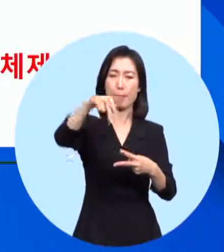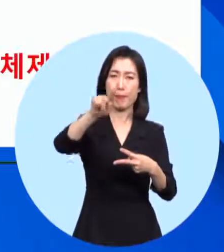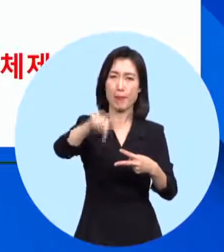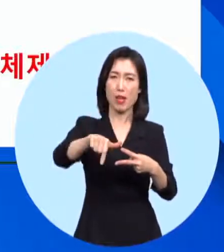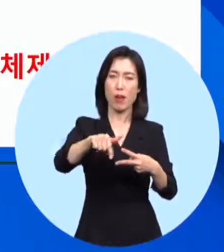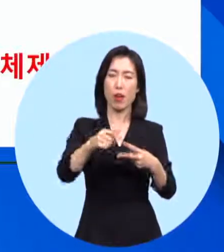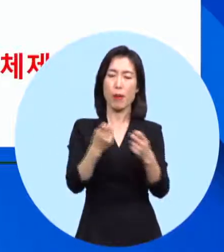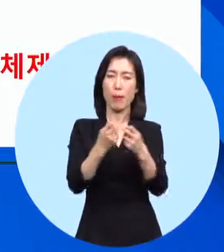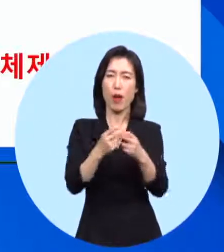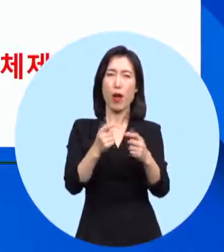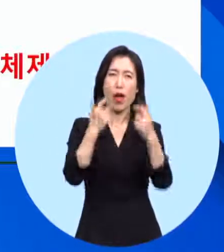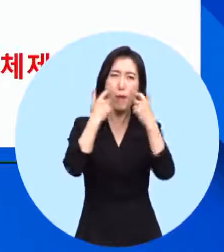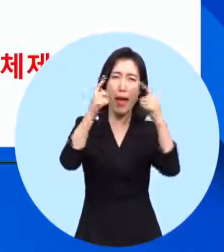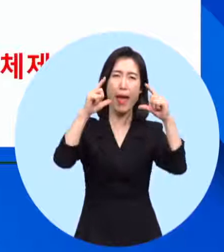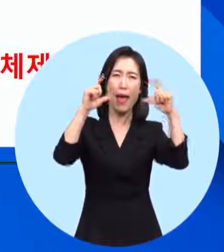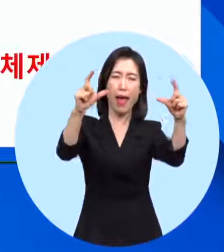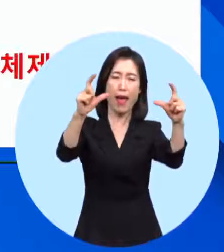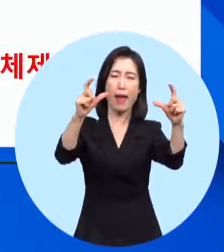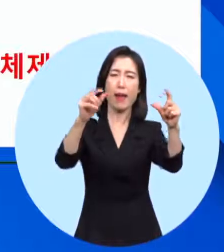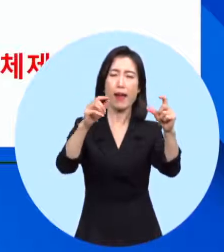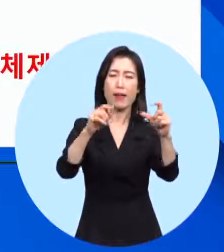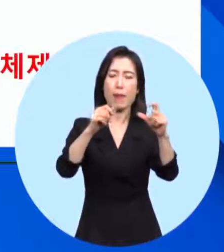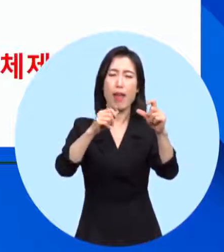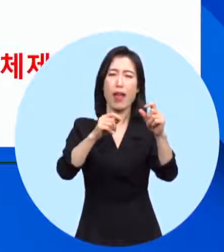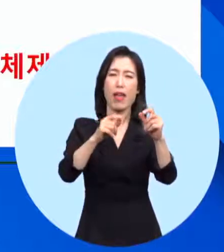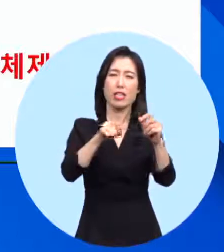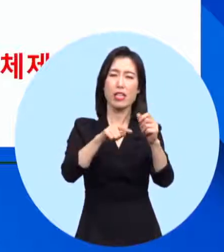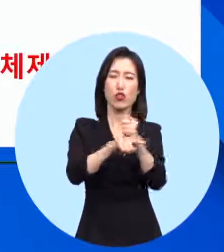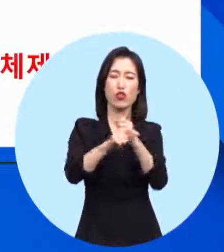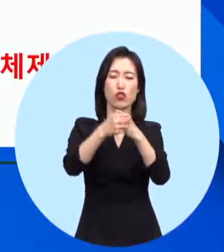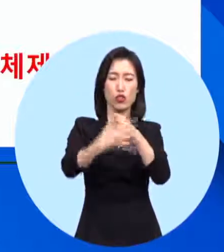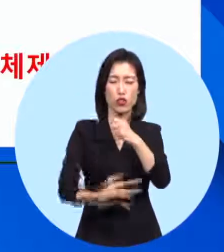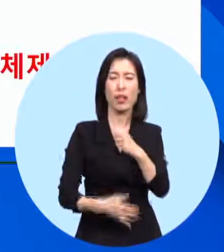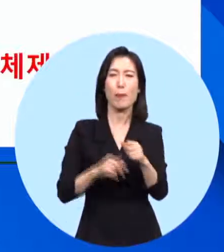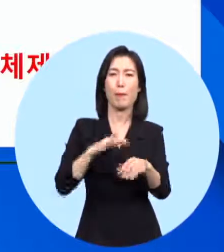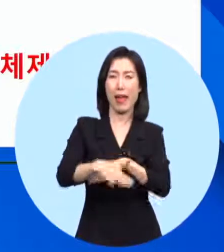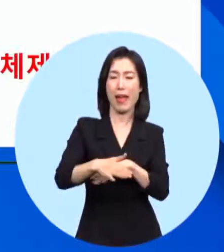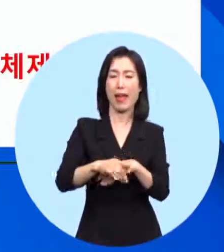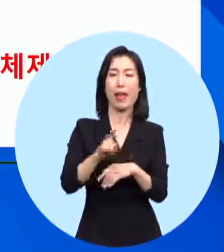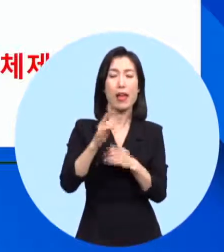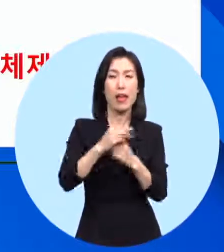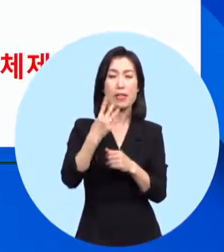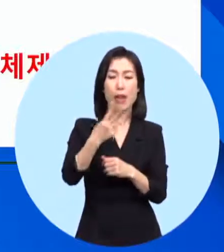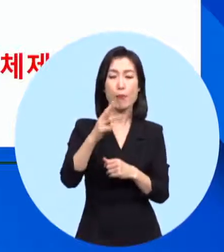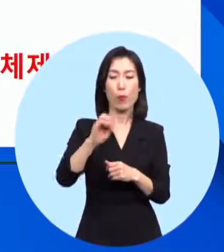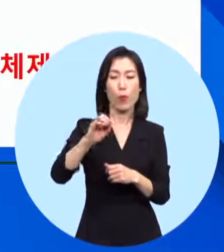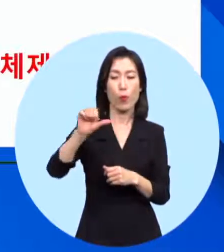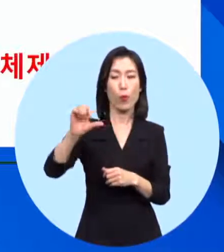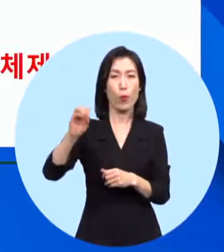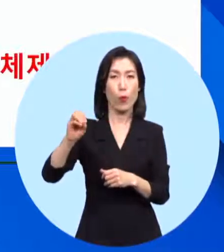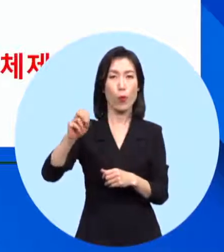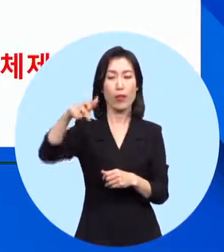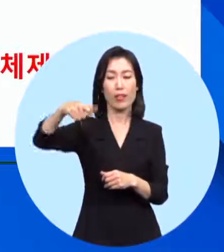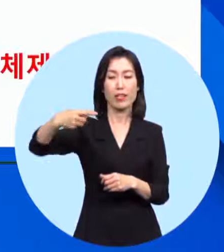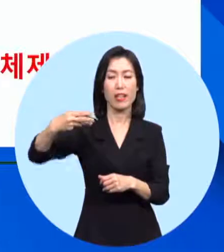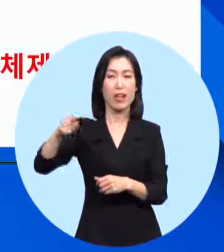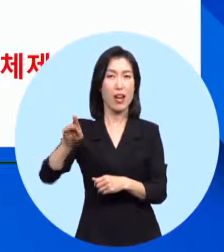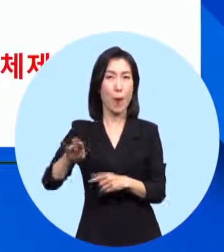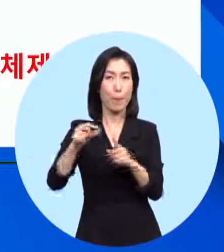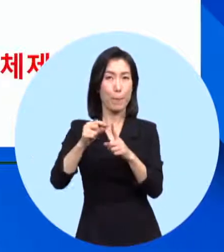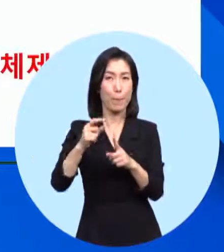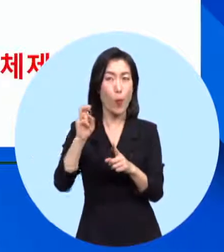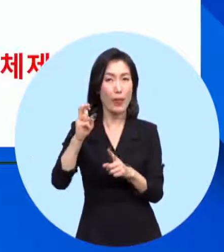이건 구체적인 사례를 열거해서 일반적인 사실을 내는 건데, 여러분 아마 3050 클럽이라고 아마 다 들어보셨는지